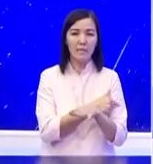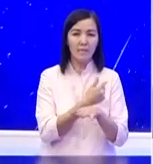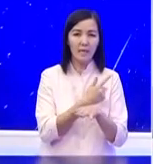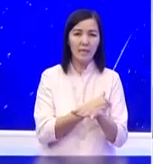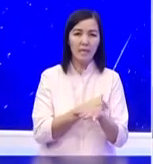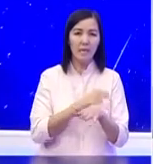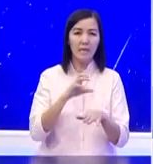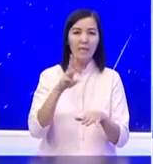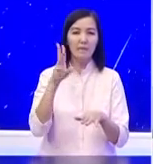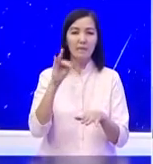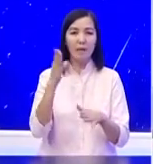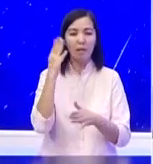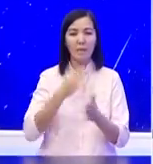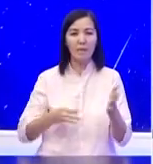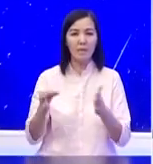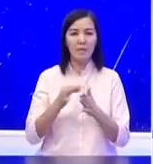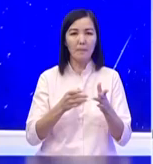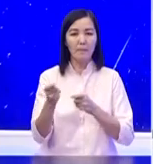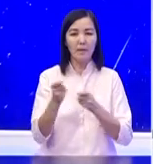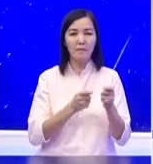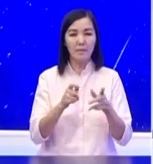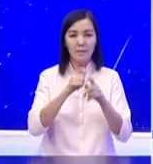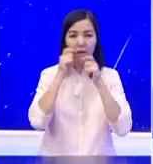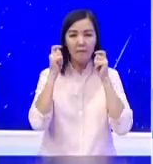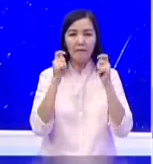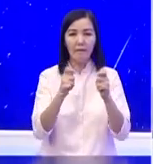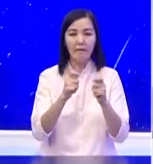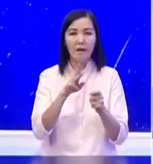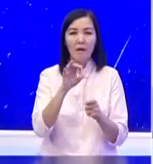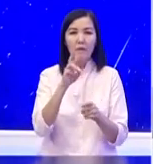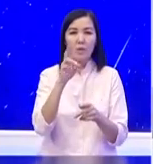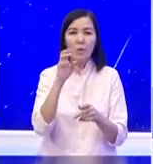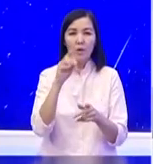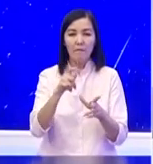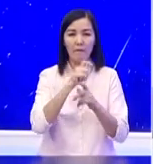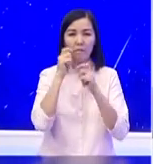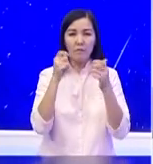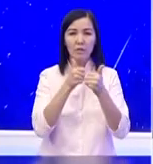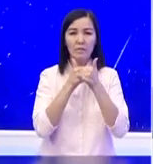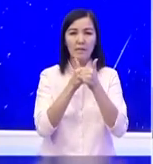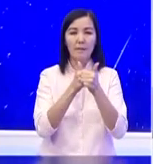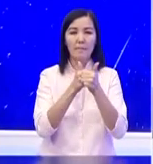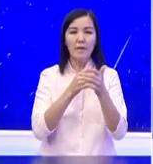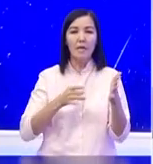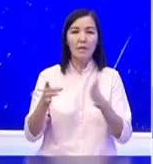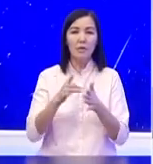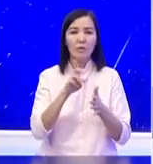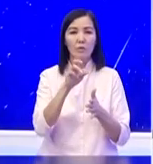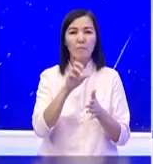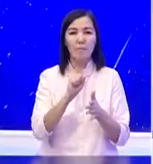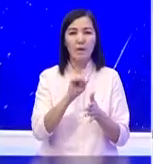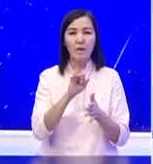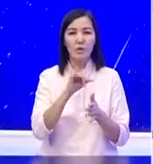СМИ Алматинской области. Правительственные награды от имени Касым-Жомарта Токаева им вручил заместитель главы региона Батыржан Байжуманов.